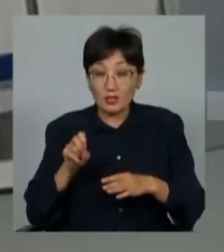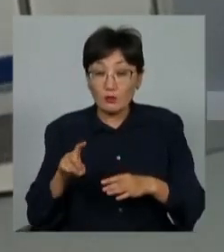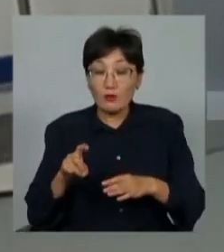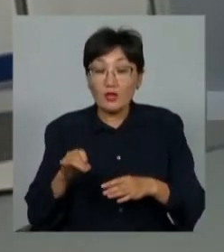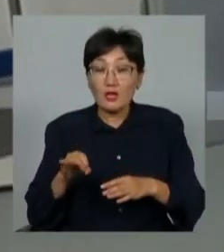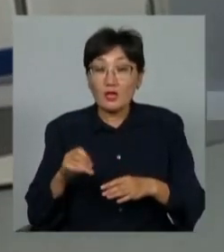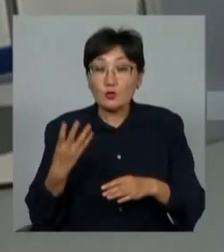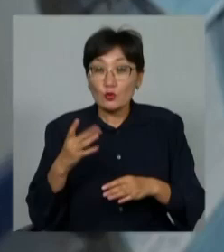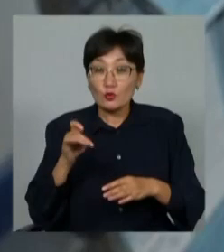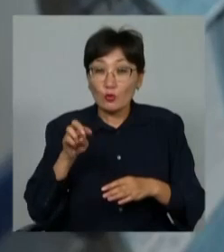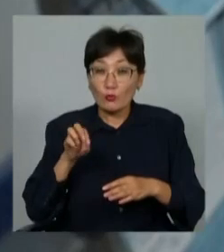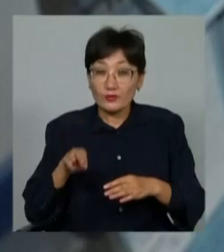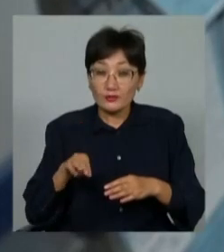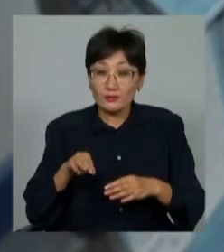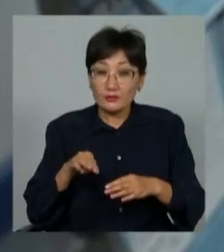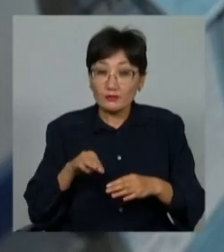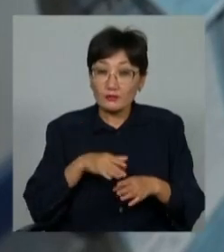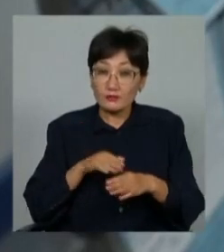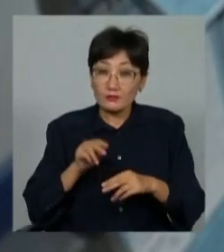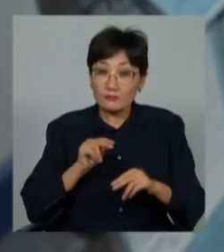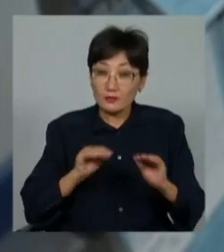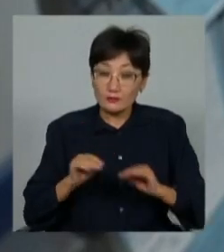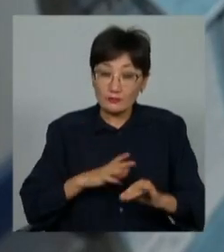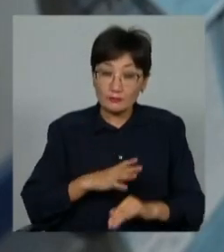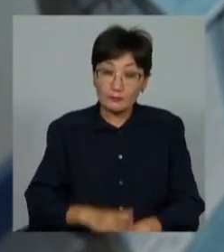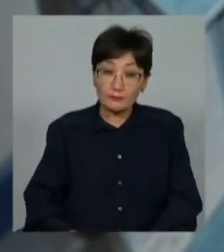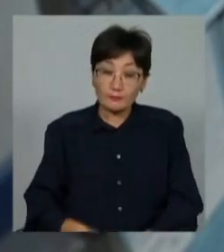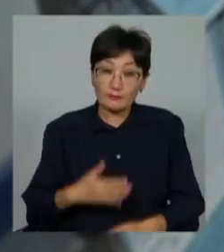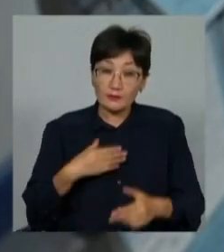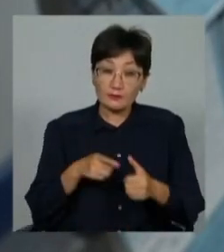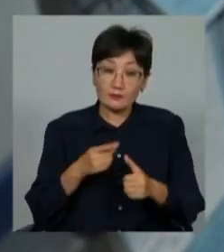роботты құрастырыпты. Менің есімім Тайрант.